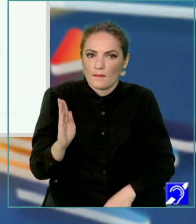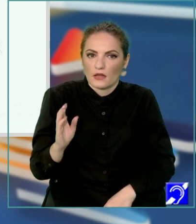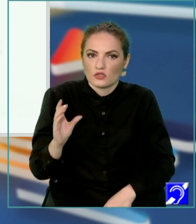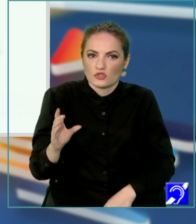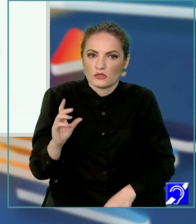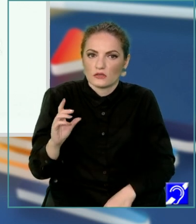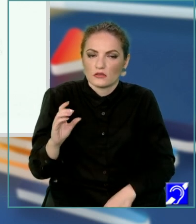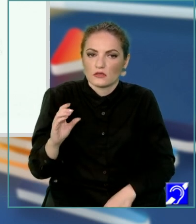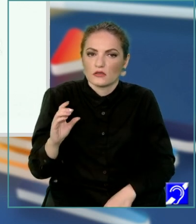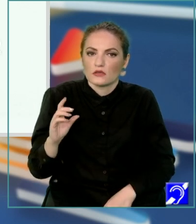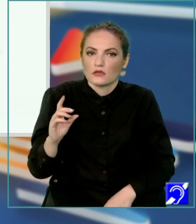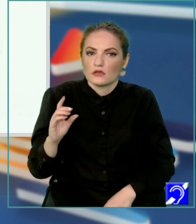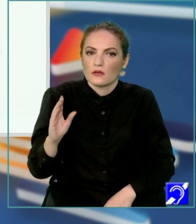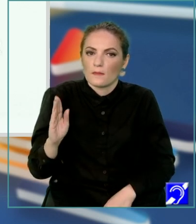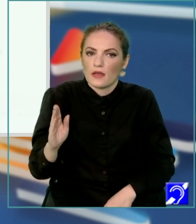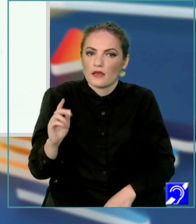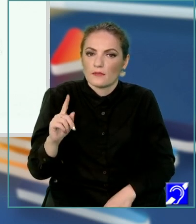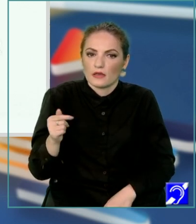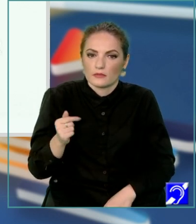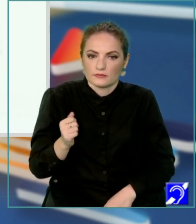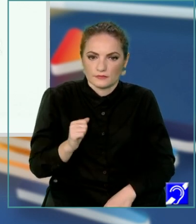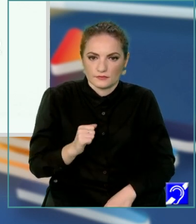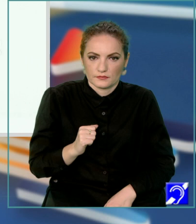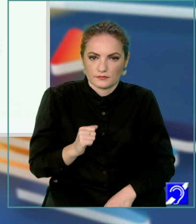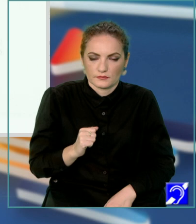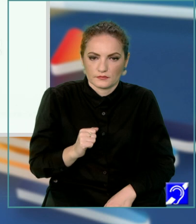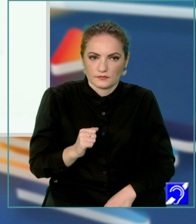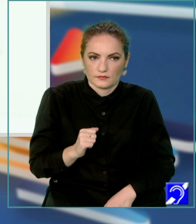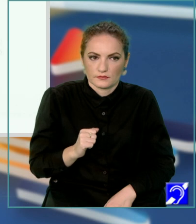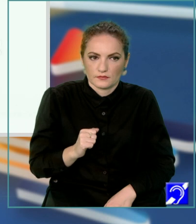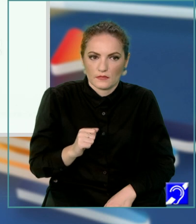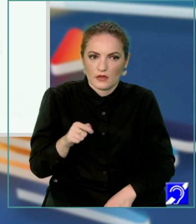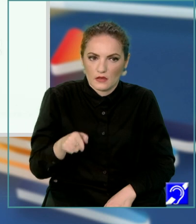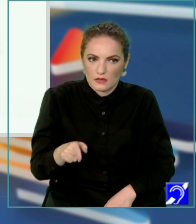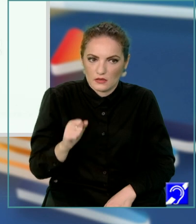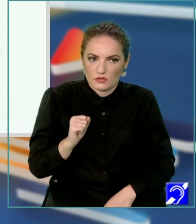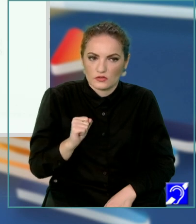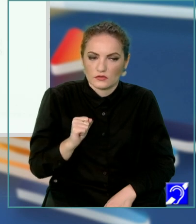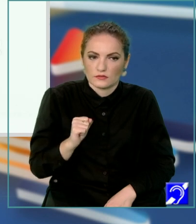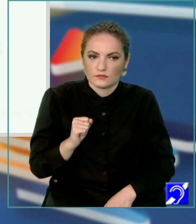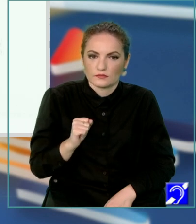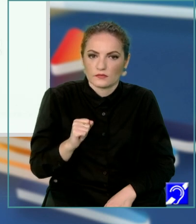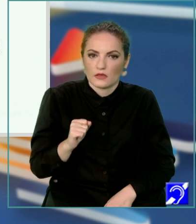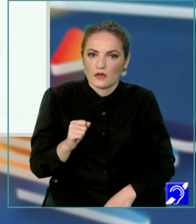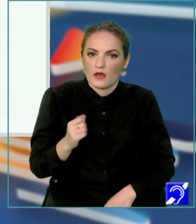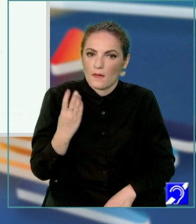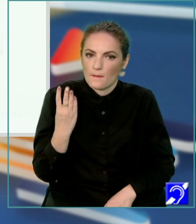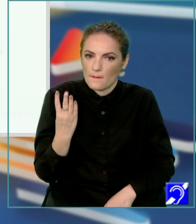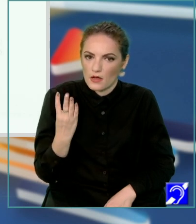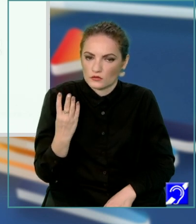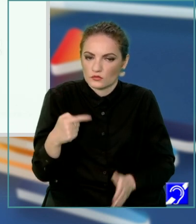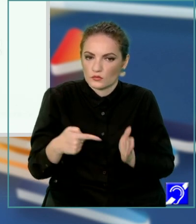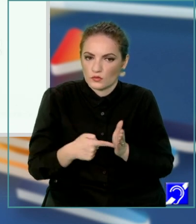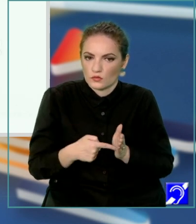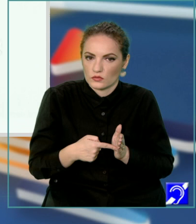C ce D prim în acest caz cele patru puncte sunt necoplanare